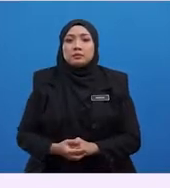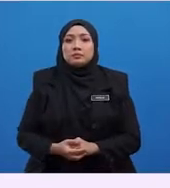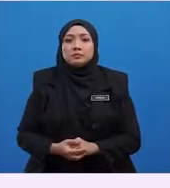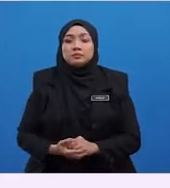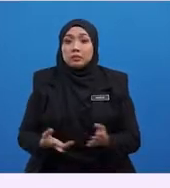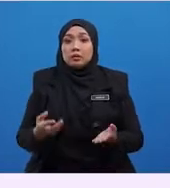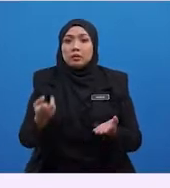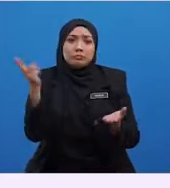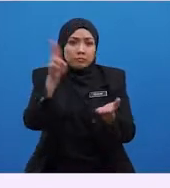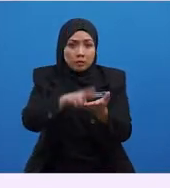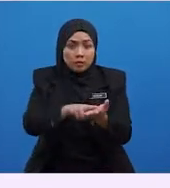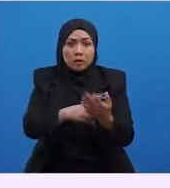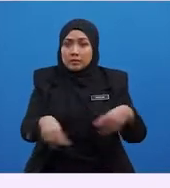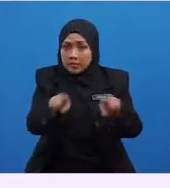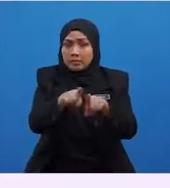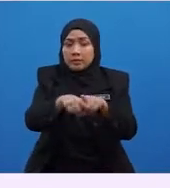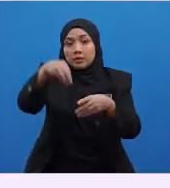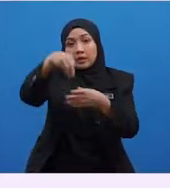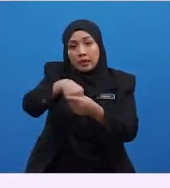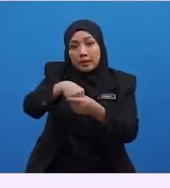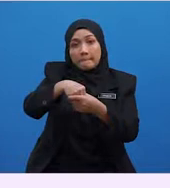ini sama dengan rekod dalam pangkalan data?